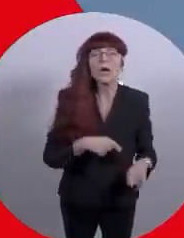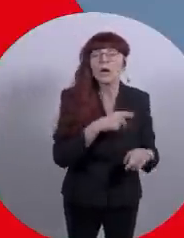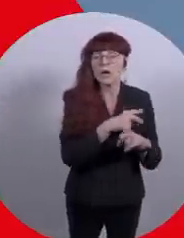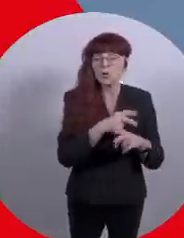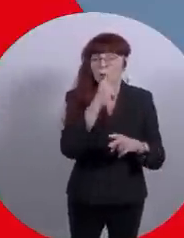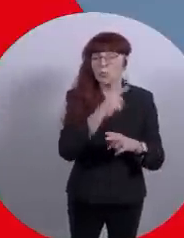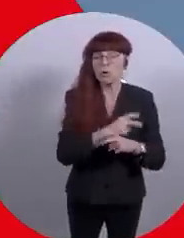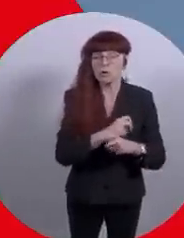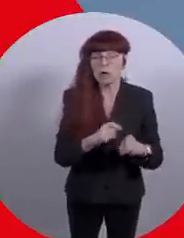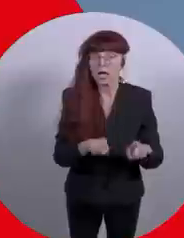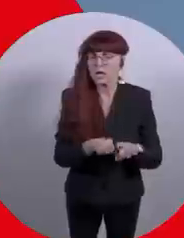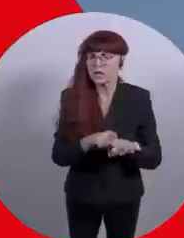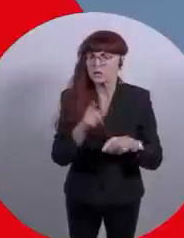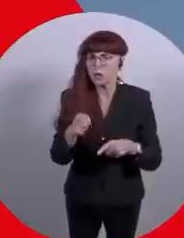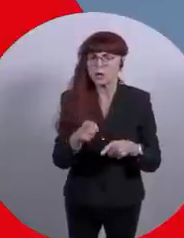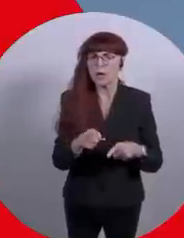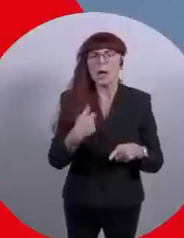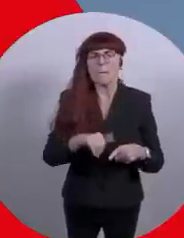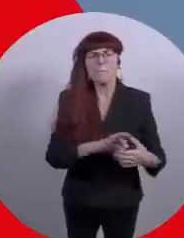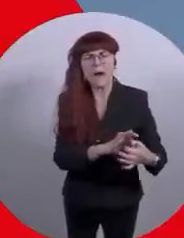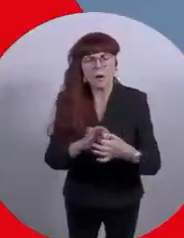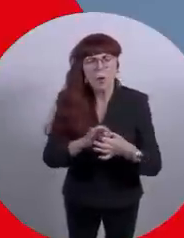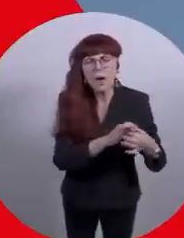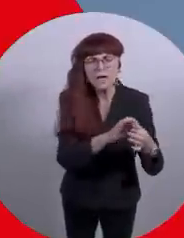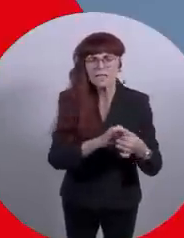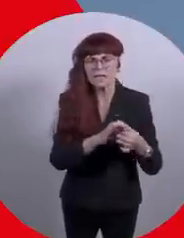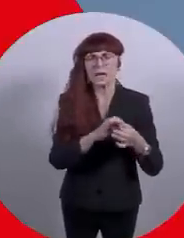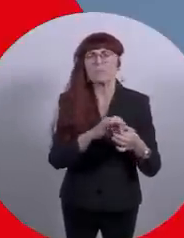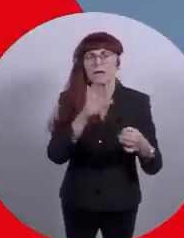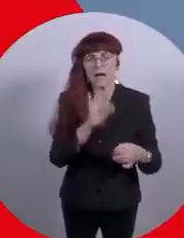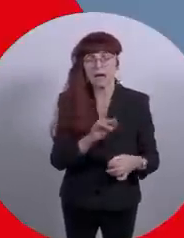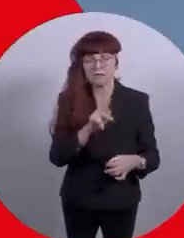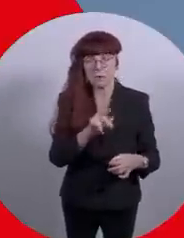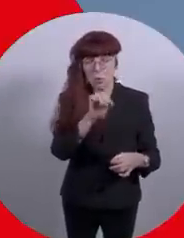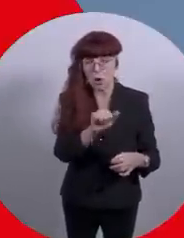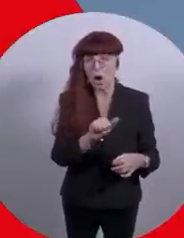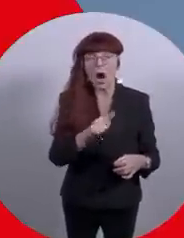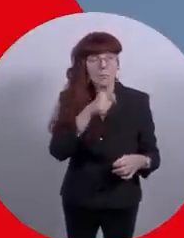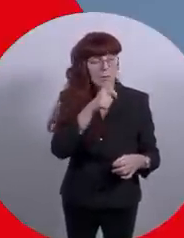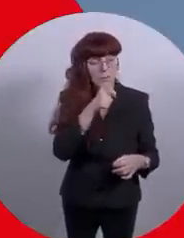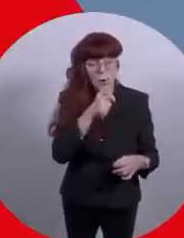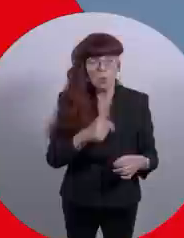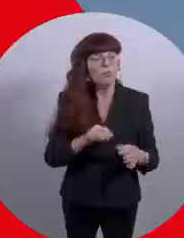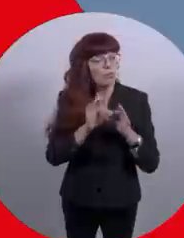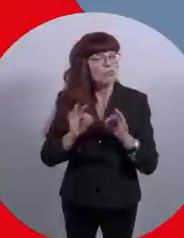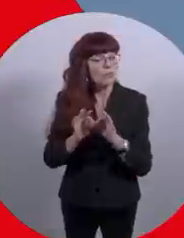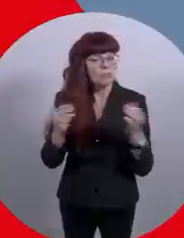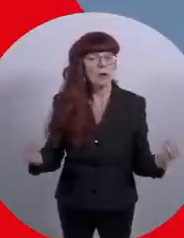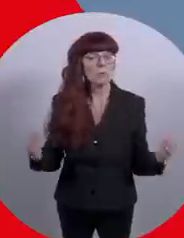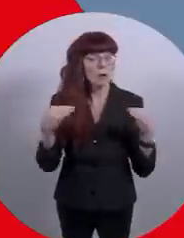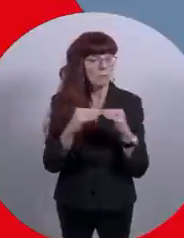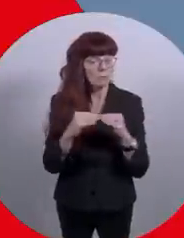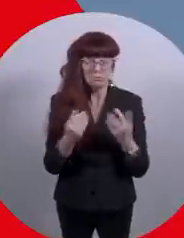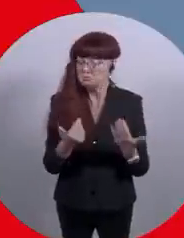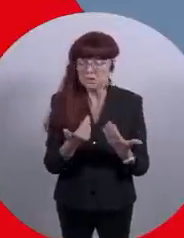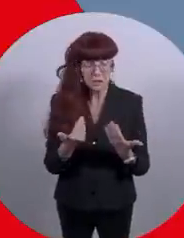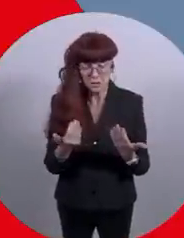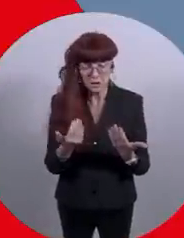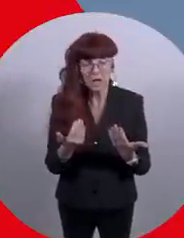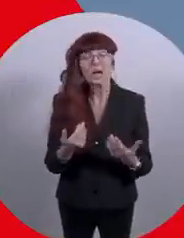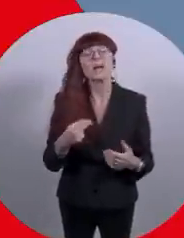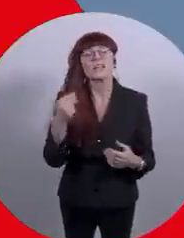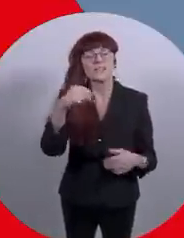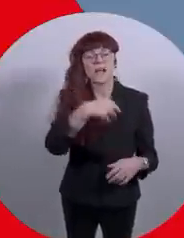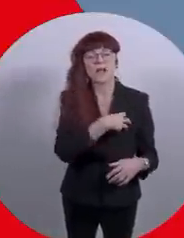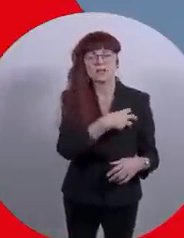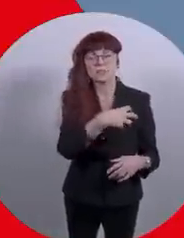einer rechtskonservativen FPÖ anstatt Beruf und Familie vereinbar zu machen und in Salzburg steht im